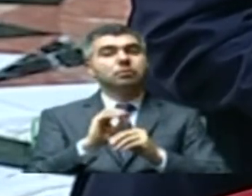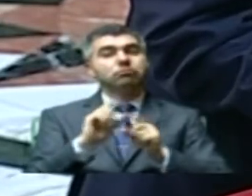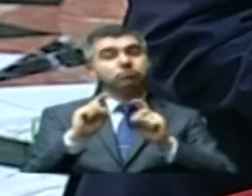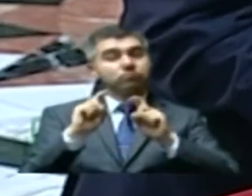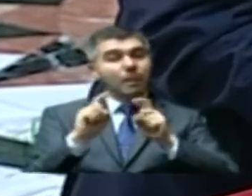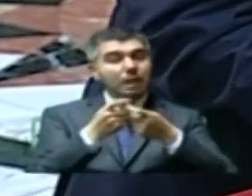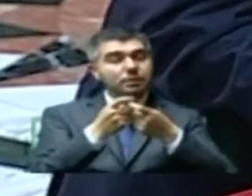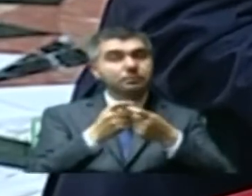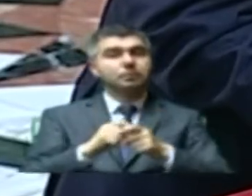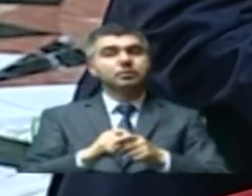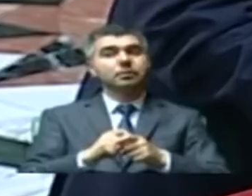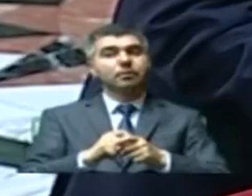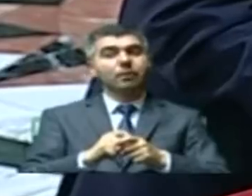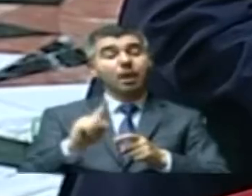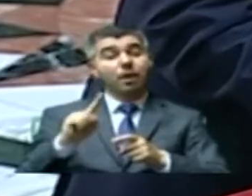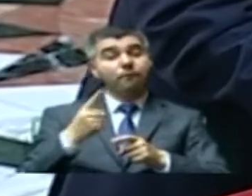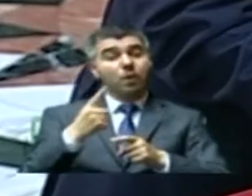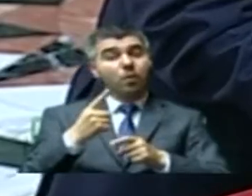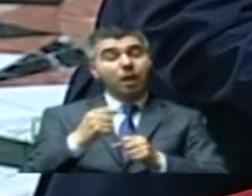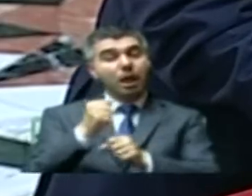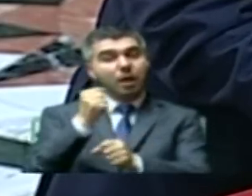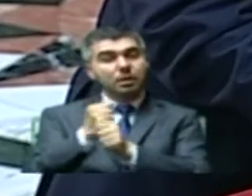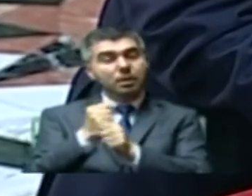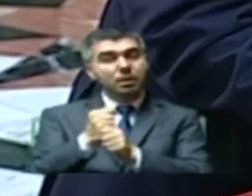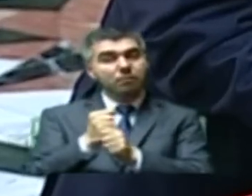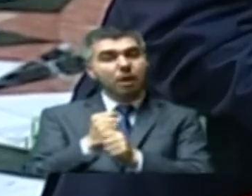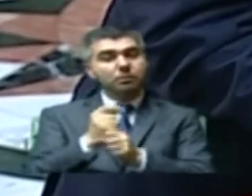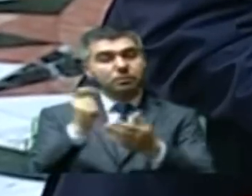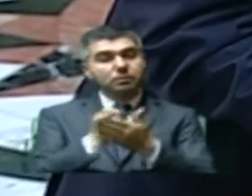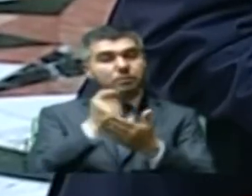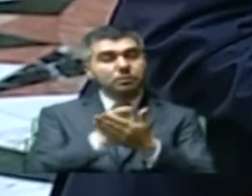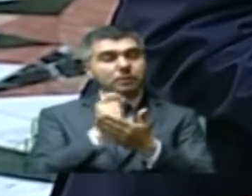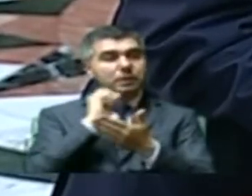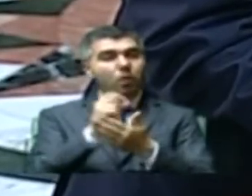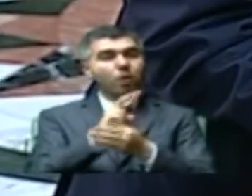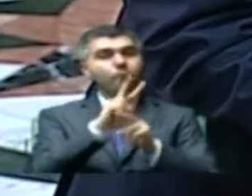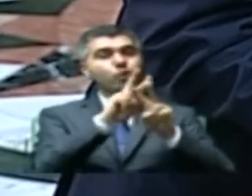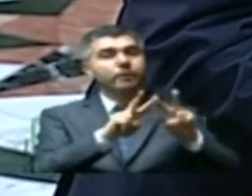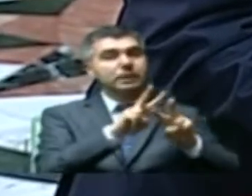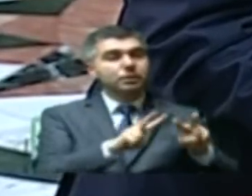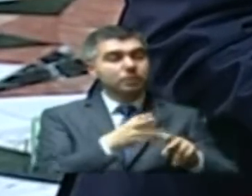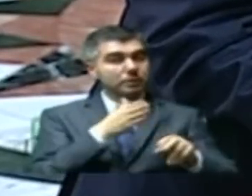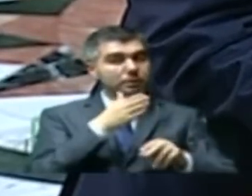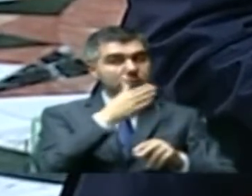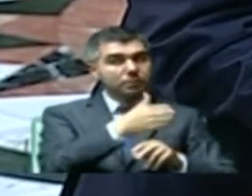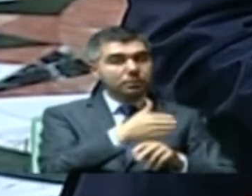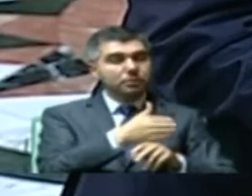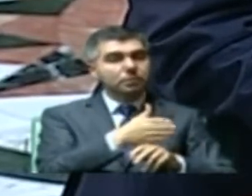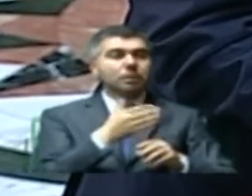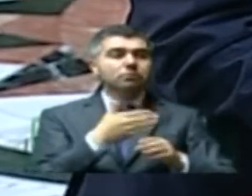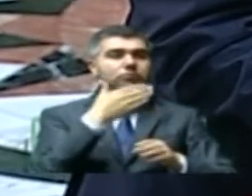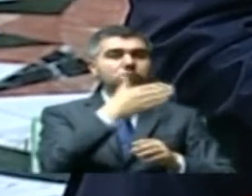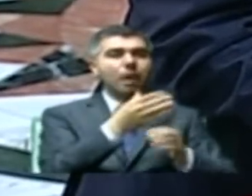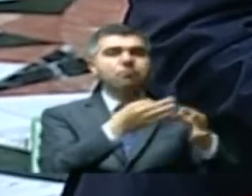على مستوى العمل اللي كيقوم به العون المكلف بالتفتيش أو عند المطالبة بتسوية النزاع القائم